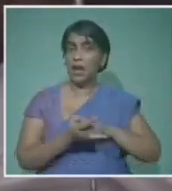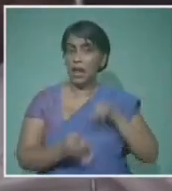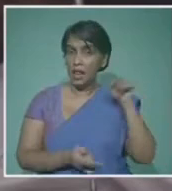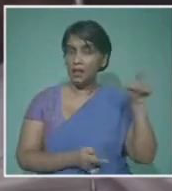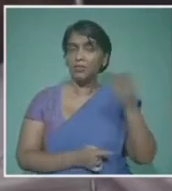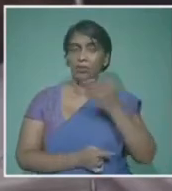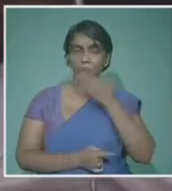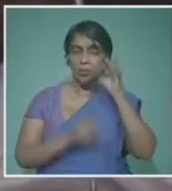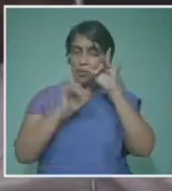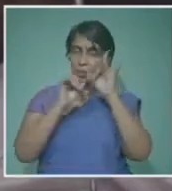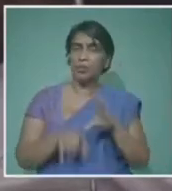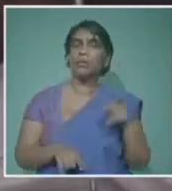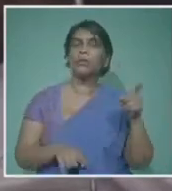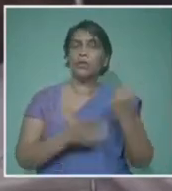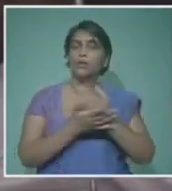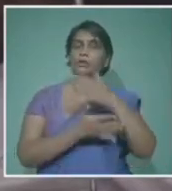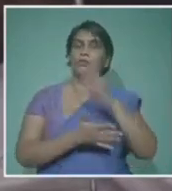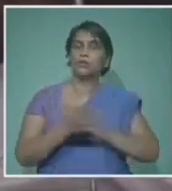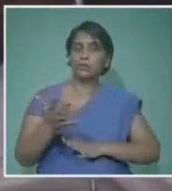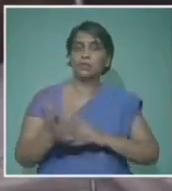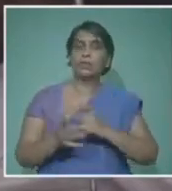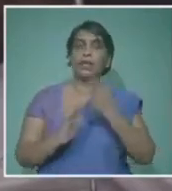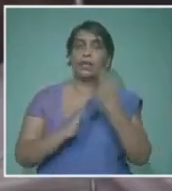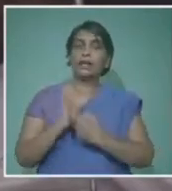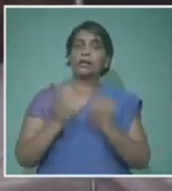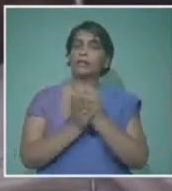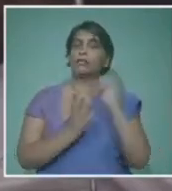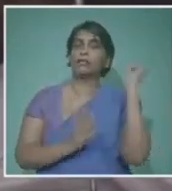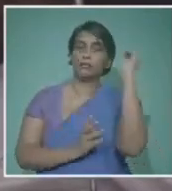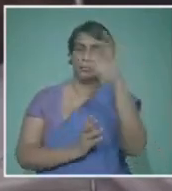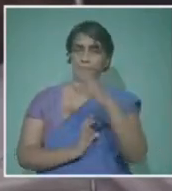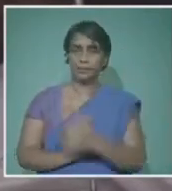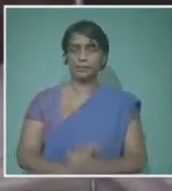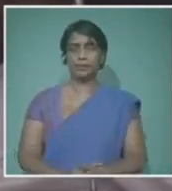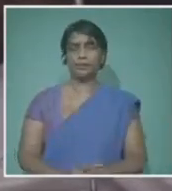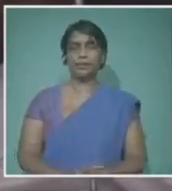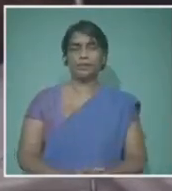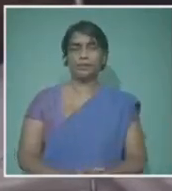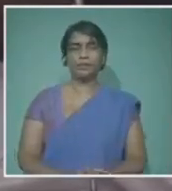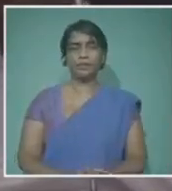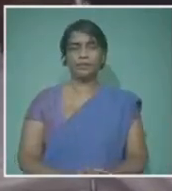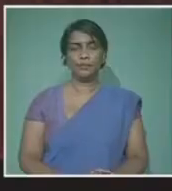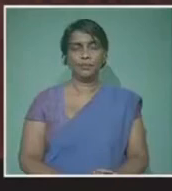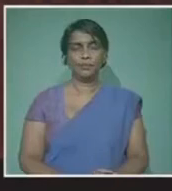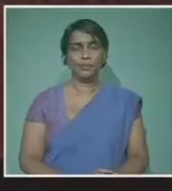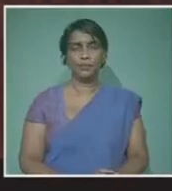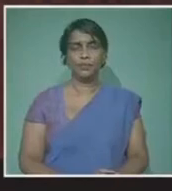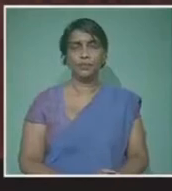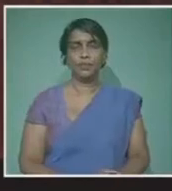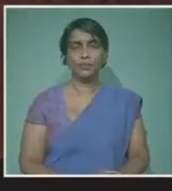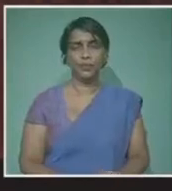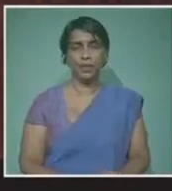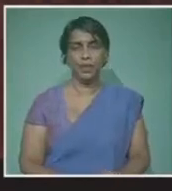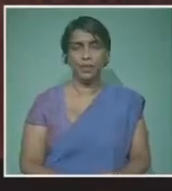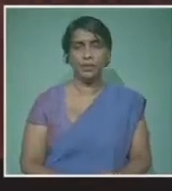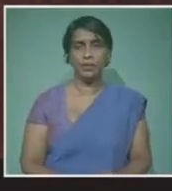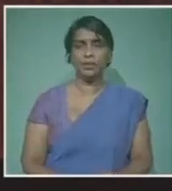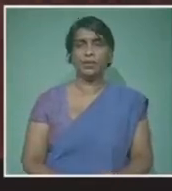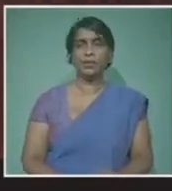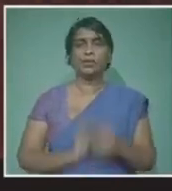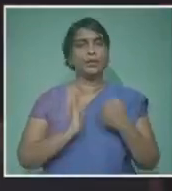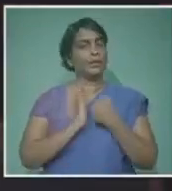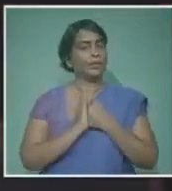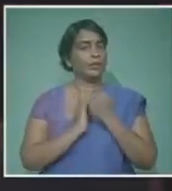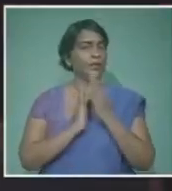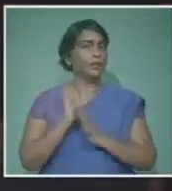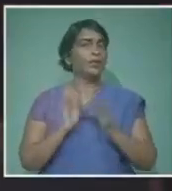වගේම ලිපියකින් නීතිපතිතුමාට ඒ කාරණේ දැනුම් දෙන්න. කොහොම ස්තුතියි රාජසේන රත්නත්. ඔය ගරු ඇමතුමා